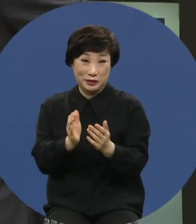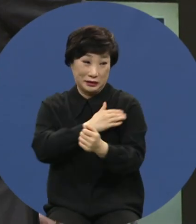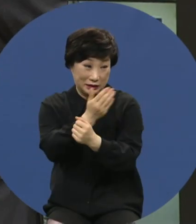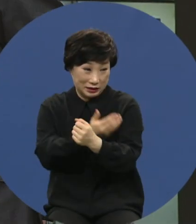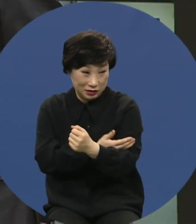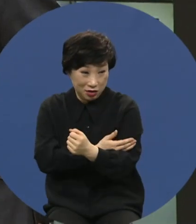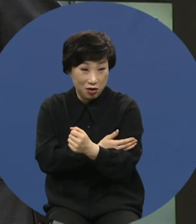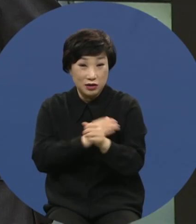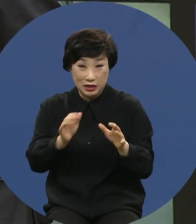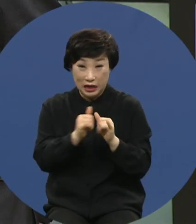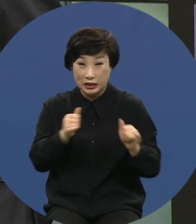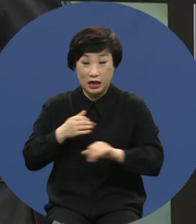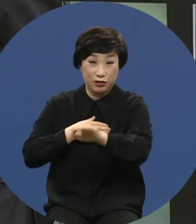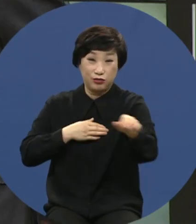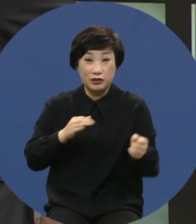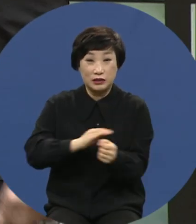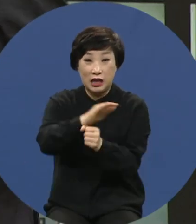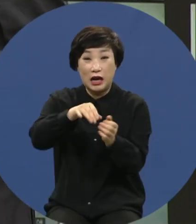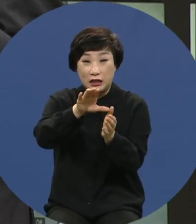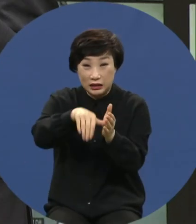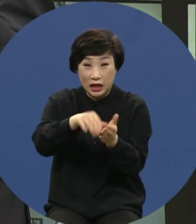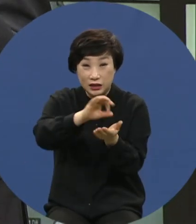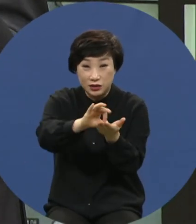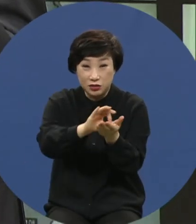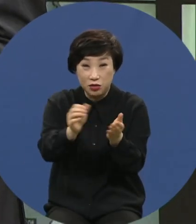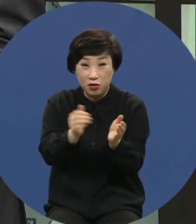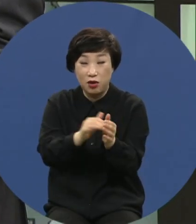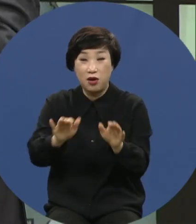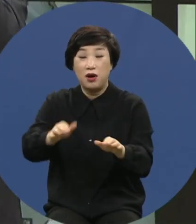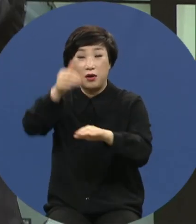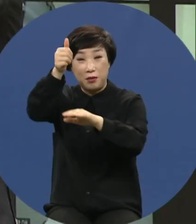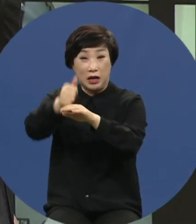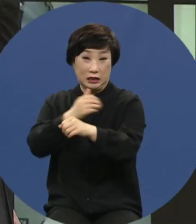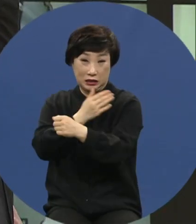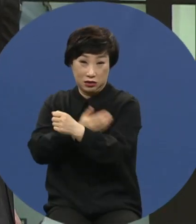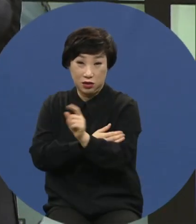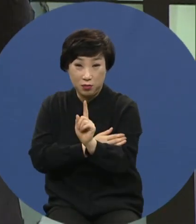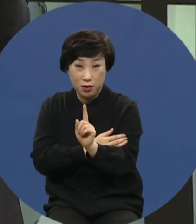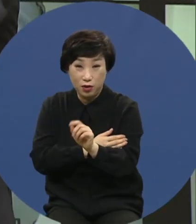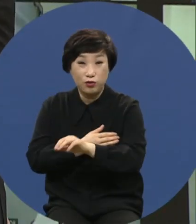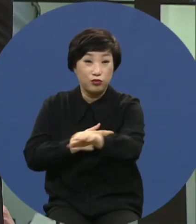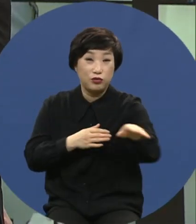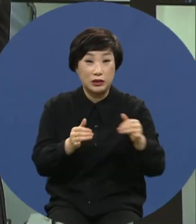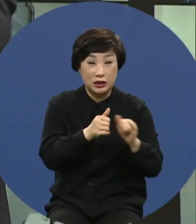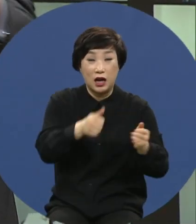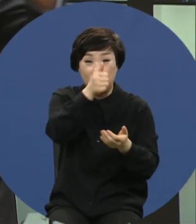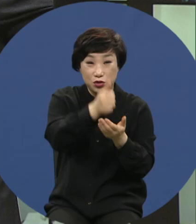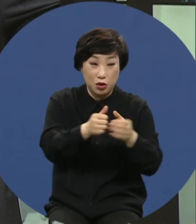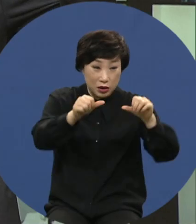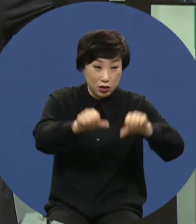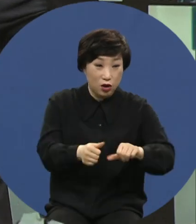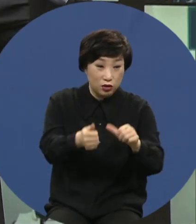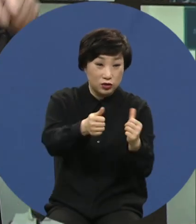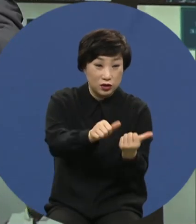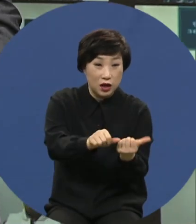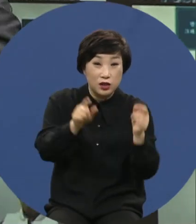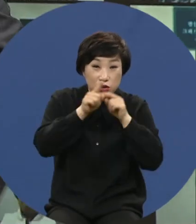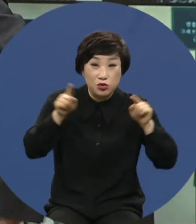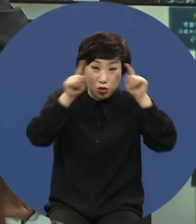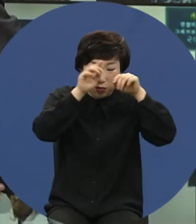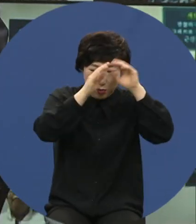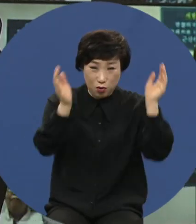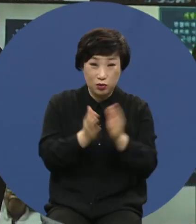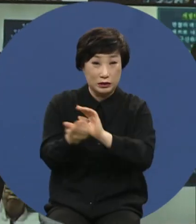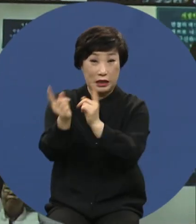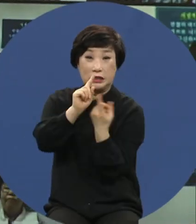능력을 인간을 사랑하는 데 쓰시고 마지막 능력이 우리 죄와 저주와 사망과 지옥을